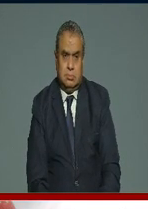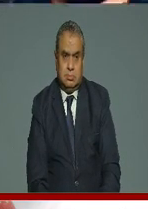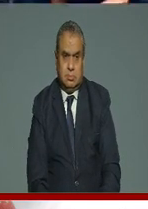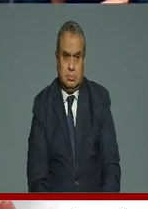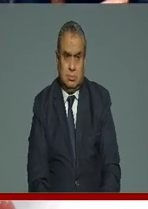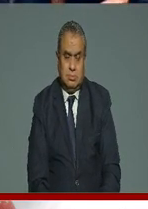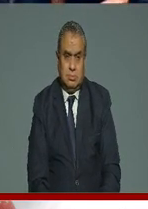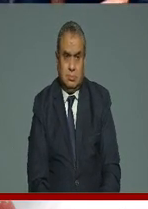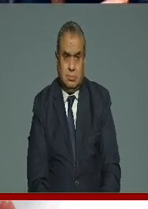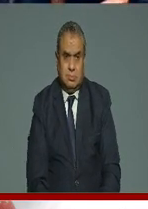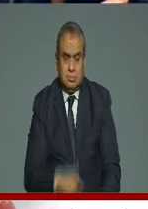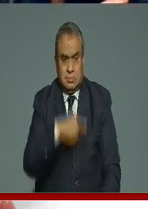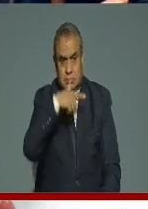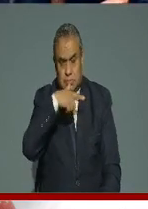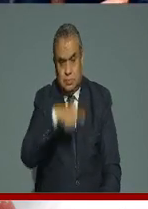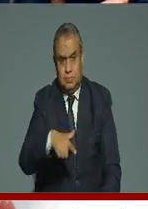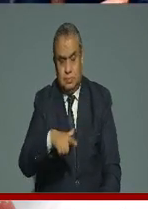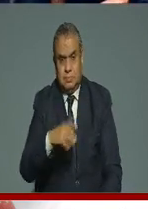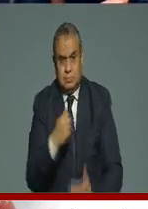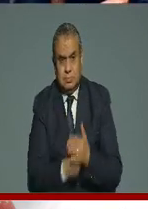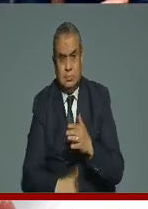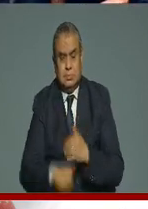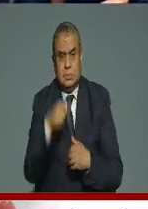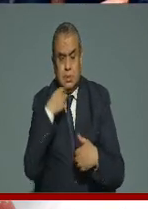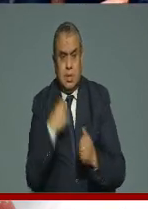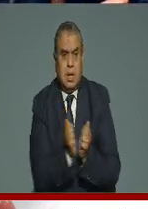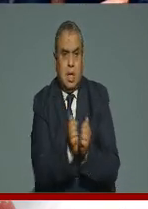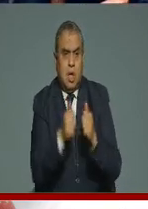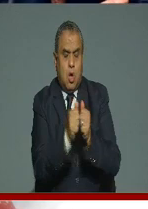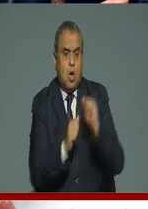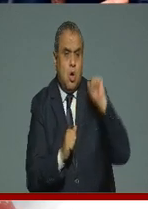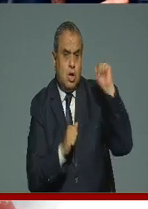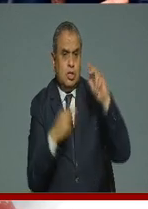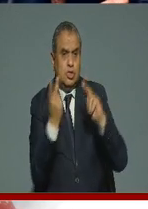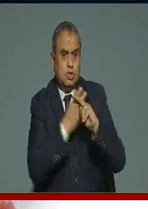أنت كنت بتتكلمي عن غزة. أهلنا اللي في غزة يعني. طبعاً.